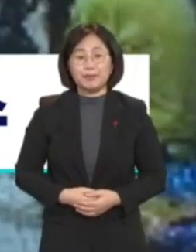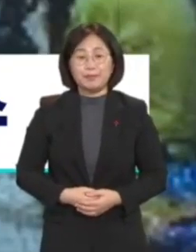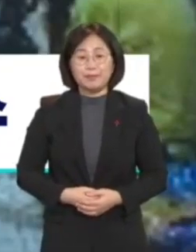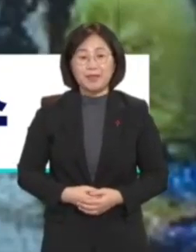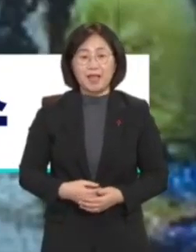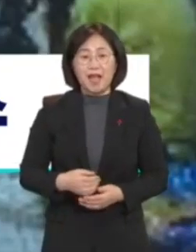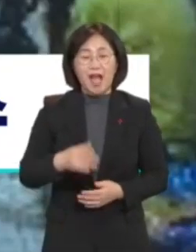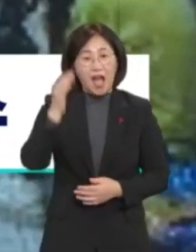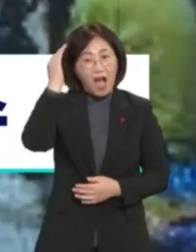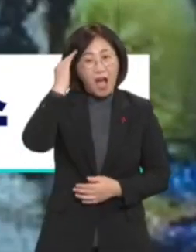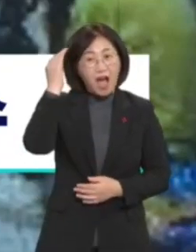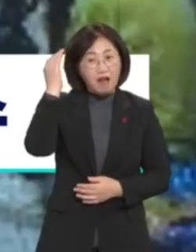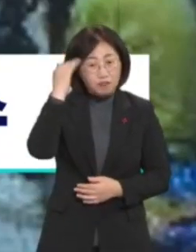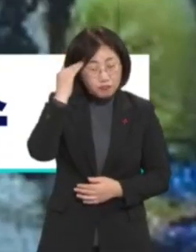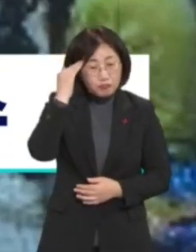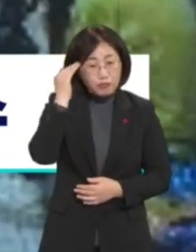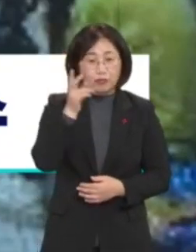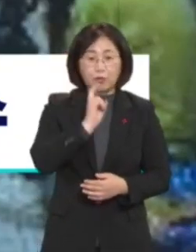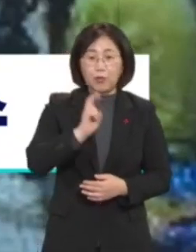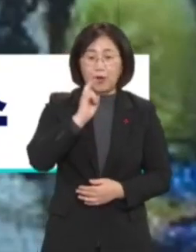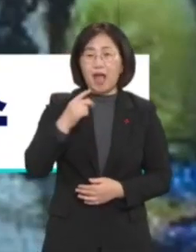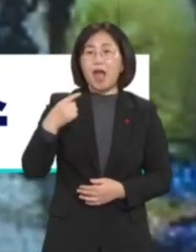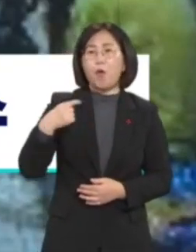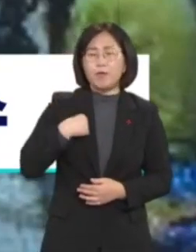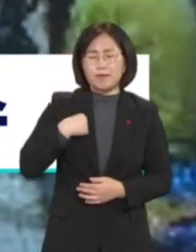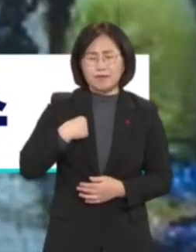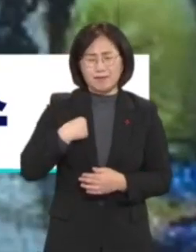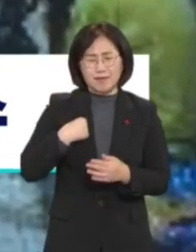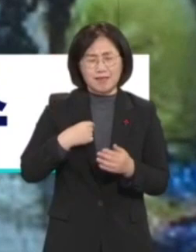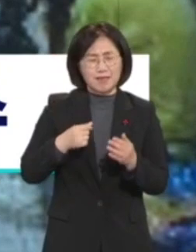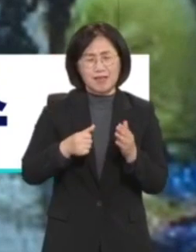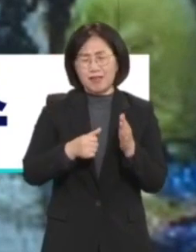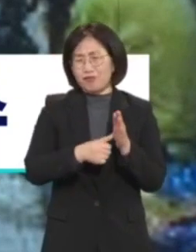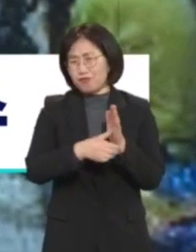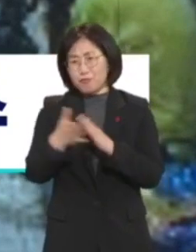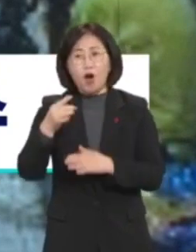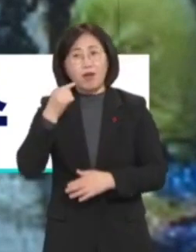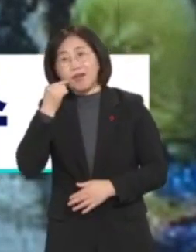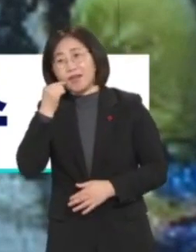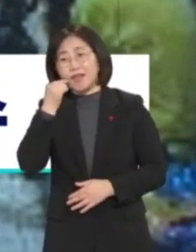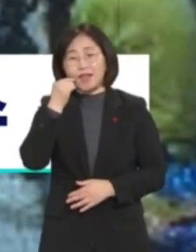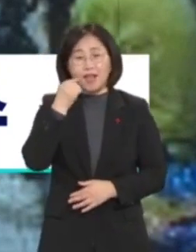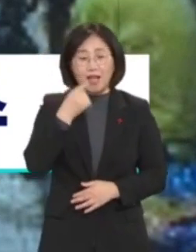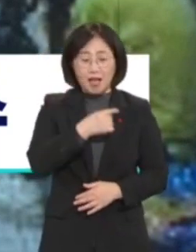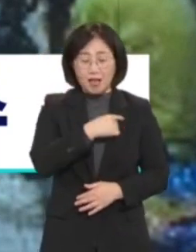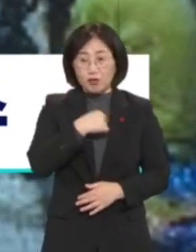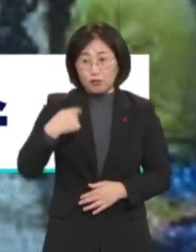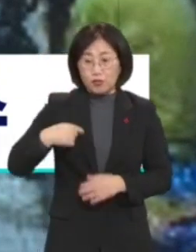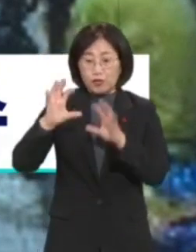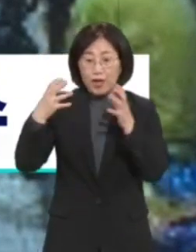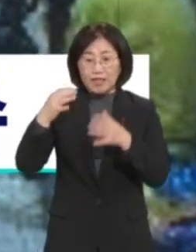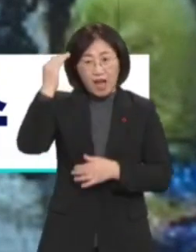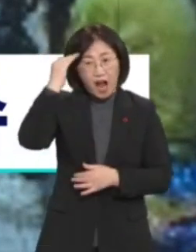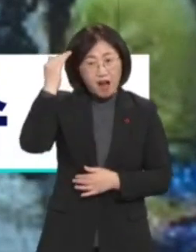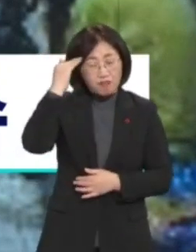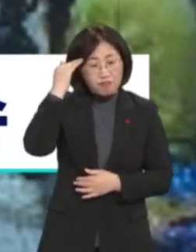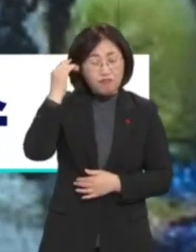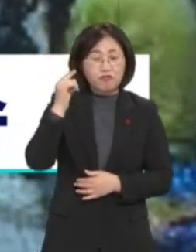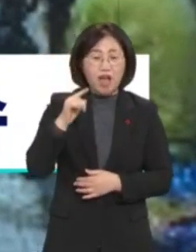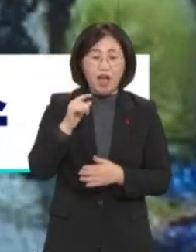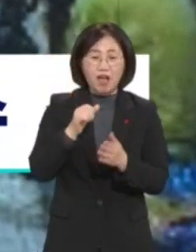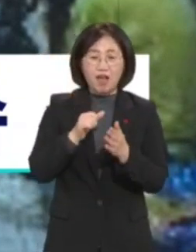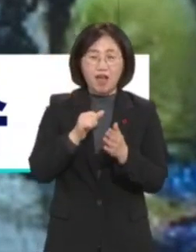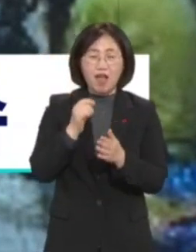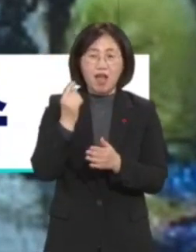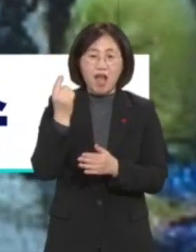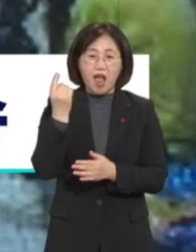케이팝에 이어 한국 패션 브랜드 제품들이 세계적인 인기를 끌면서 중국 내에선 국내에서 만들어진 위조 상품들이